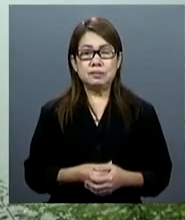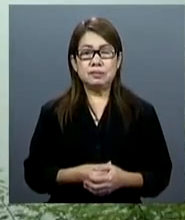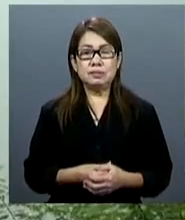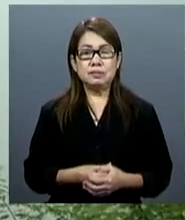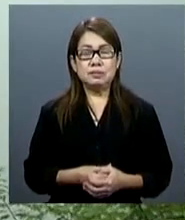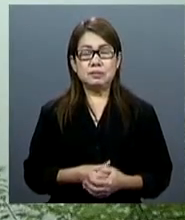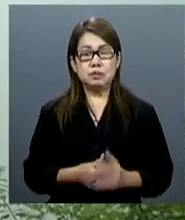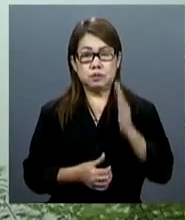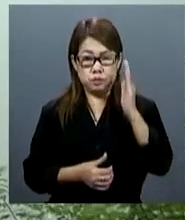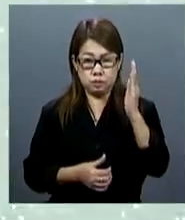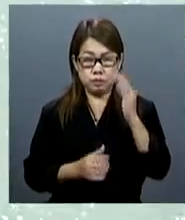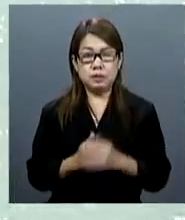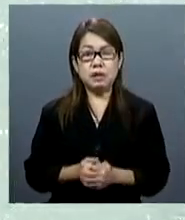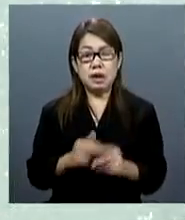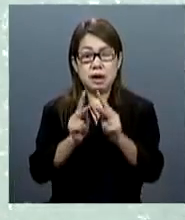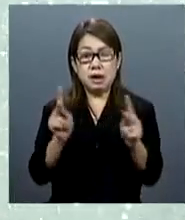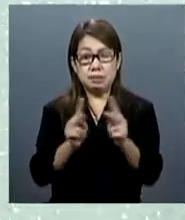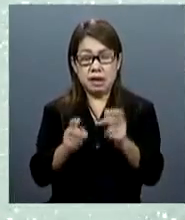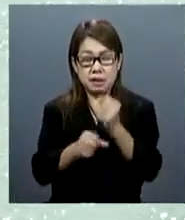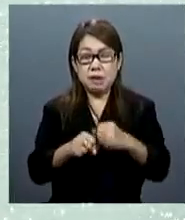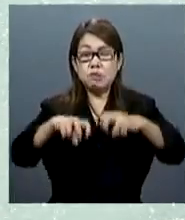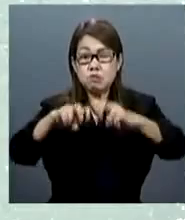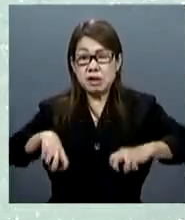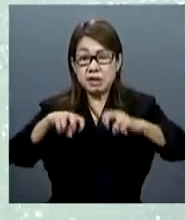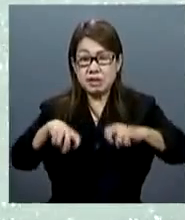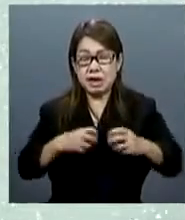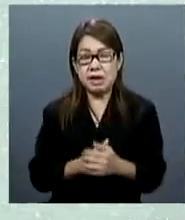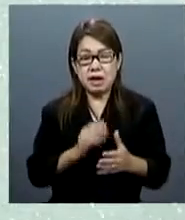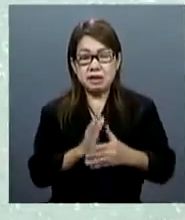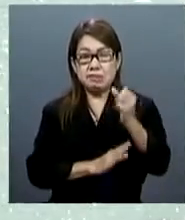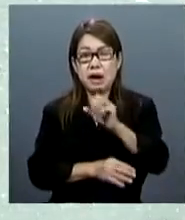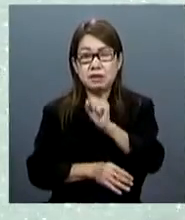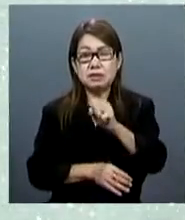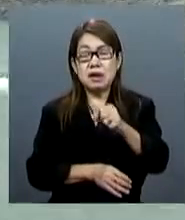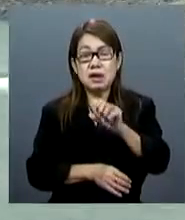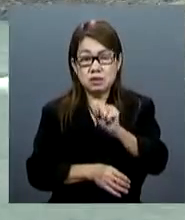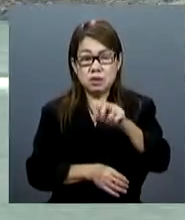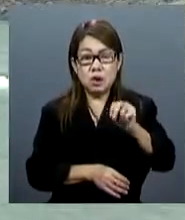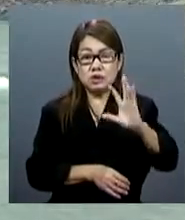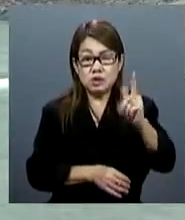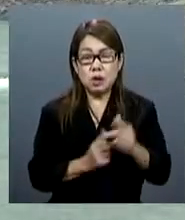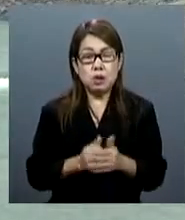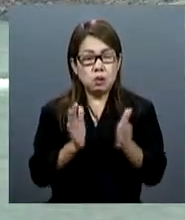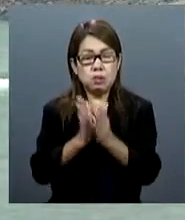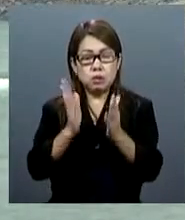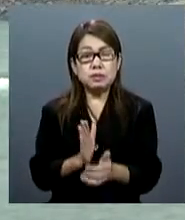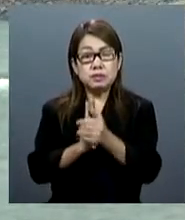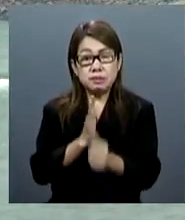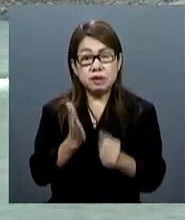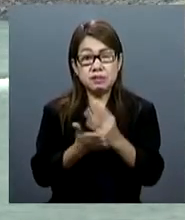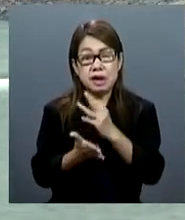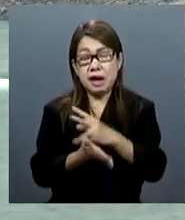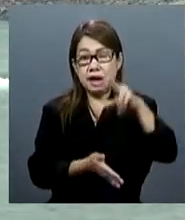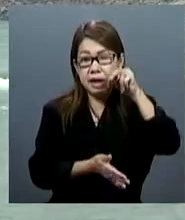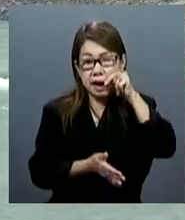ในหลังจากนี้นะคะคณะกรรมการวิจัยและพัฒนาของสภานิติบัญญัติแห่งชาติและนักวิชาการด้านน้ำจะผลักดันร่าง